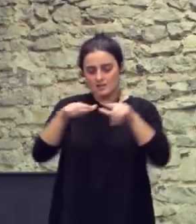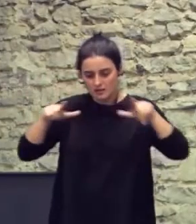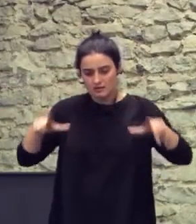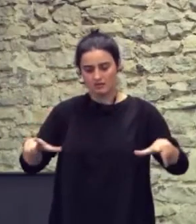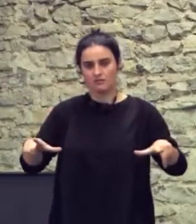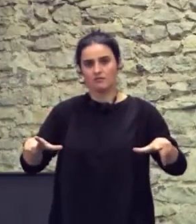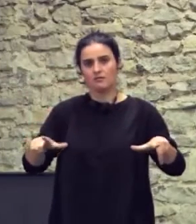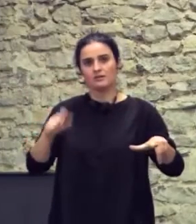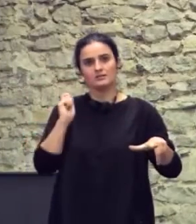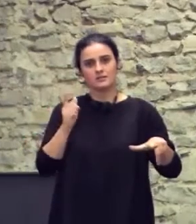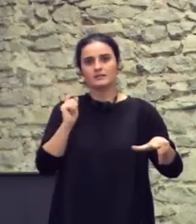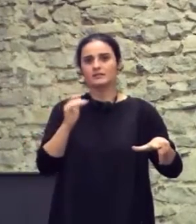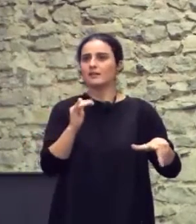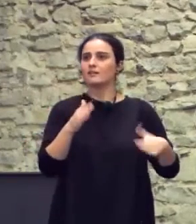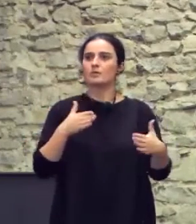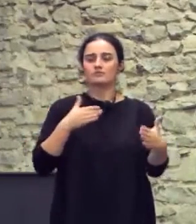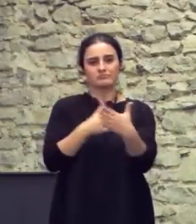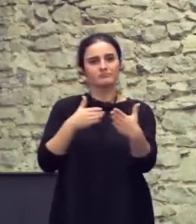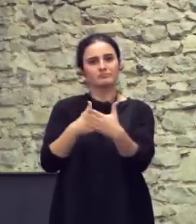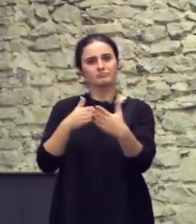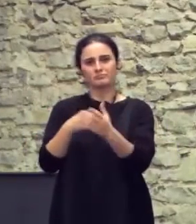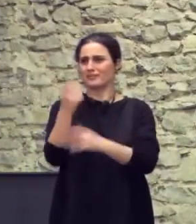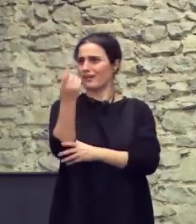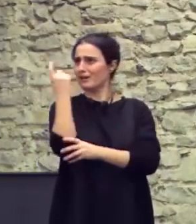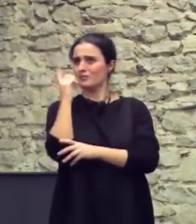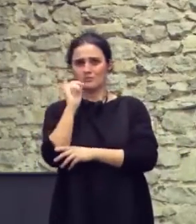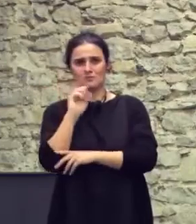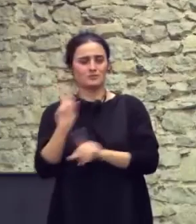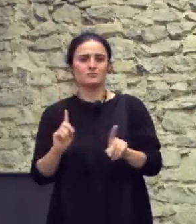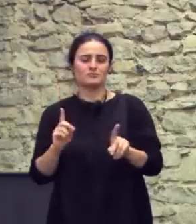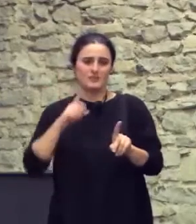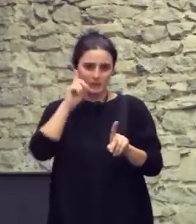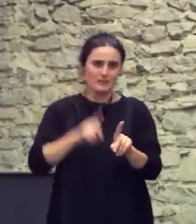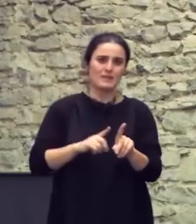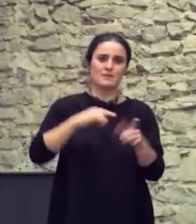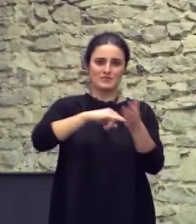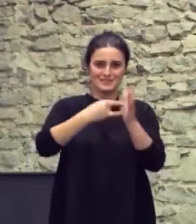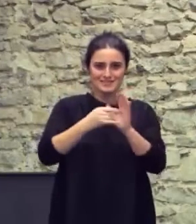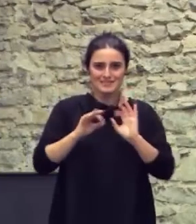askotan topatzen dituztela mugak ez bakarrik ikasleekin, baizik eta baitaren sistemarekin berarekin.